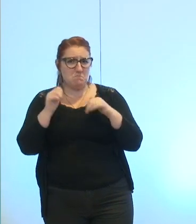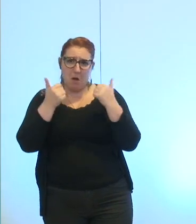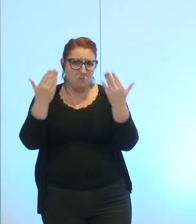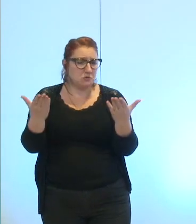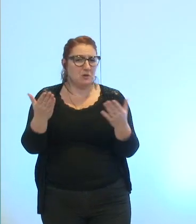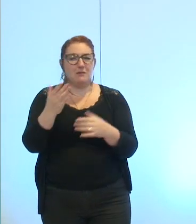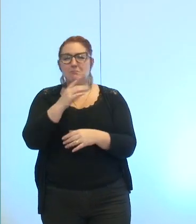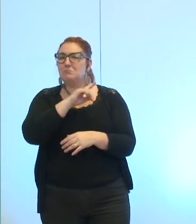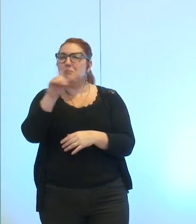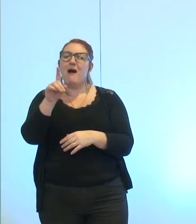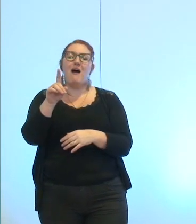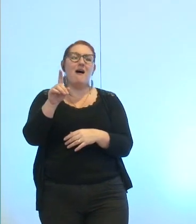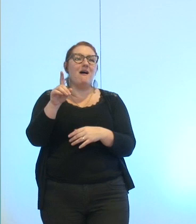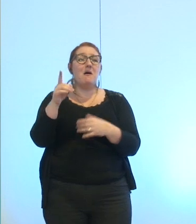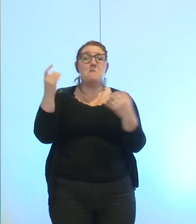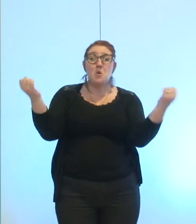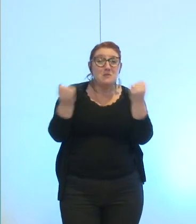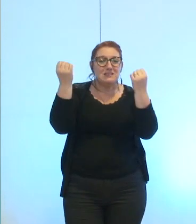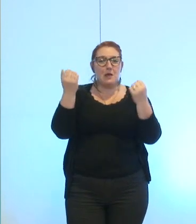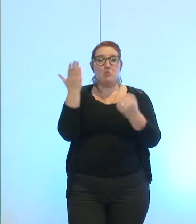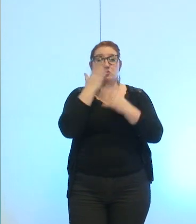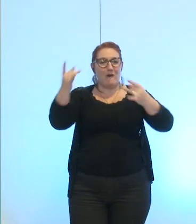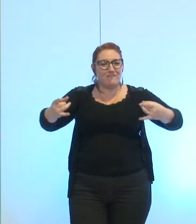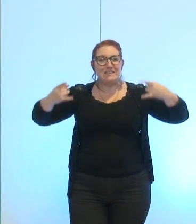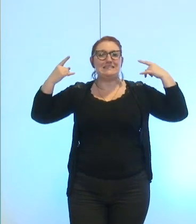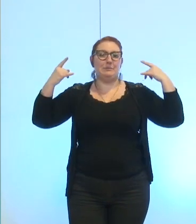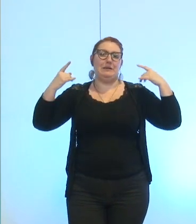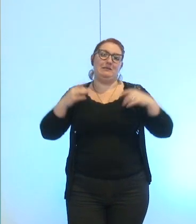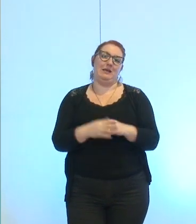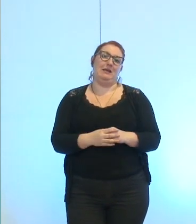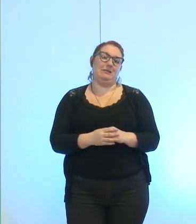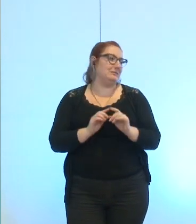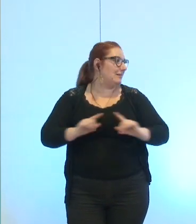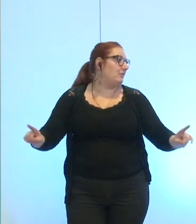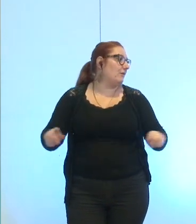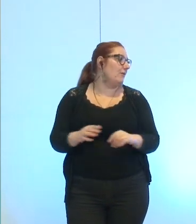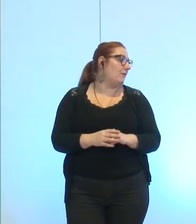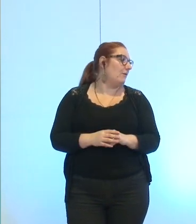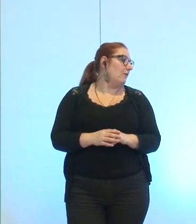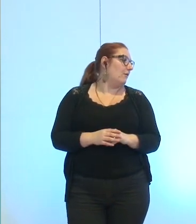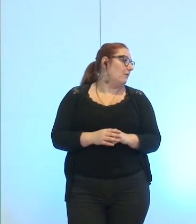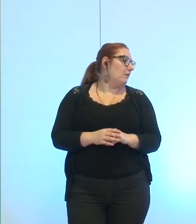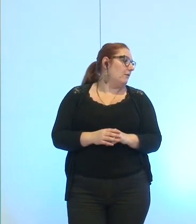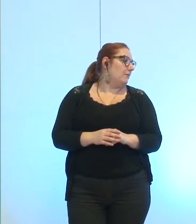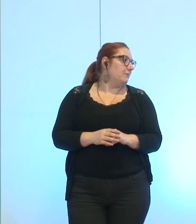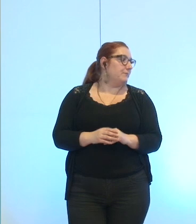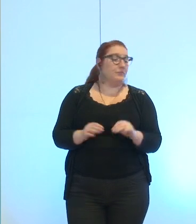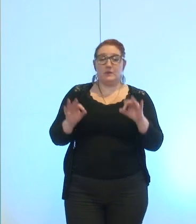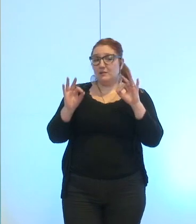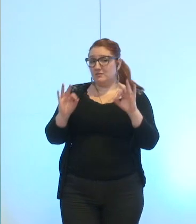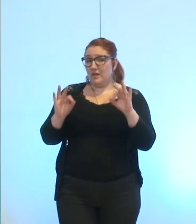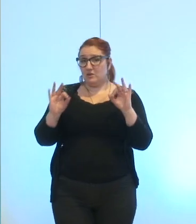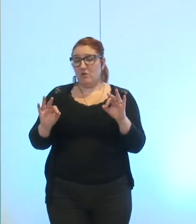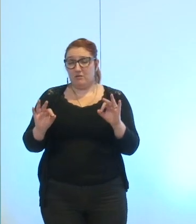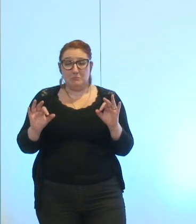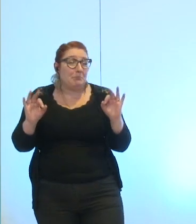sens dans C vous l'entendez mais ils ont besoin de visibilité et pour et d'ailleurs nous avons typiquement je